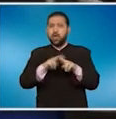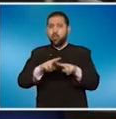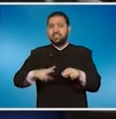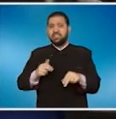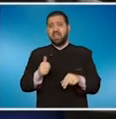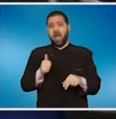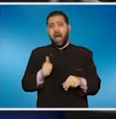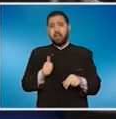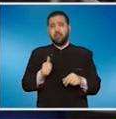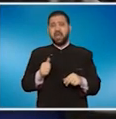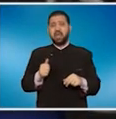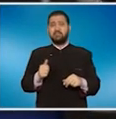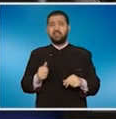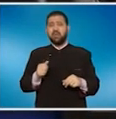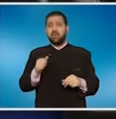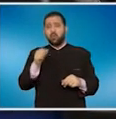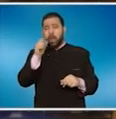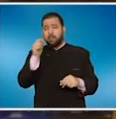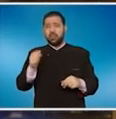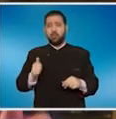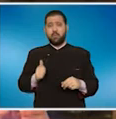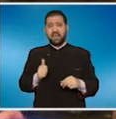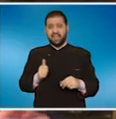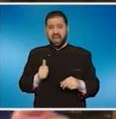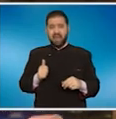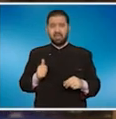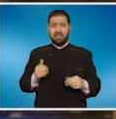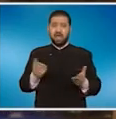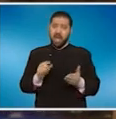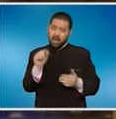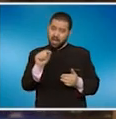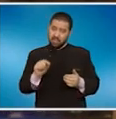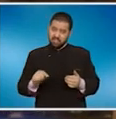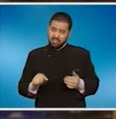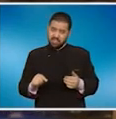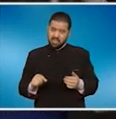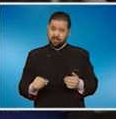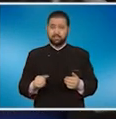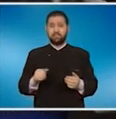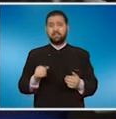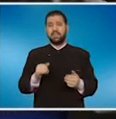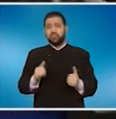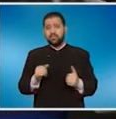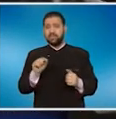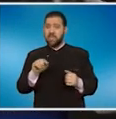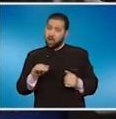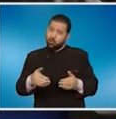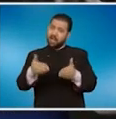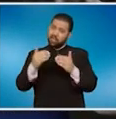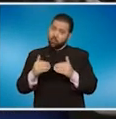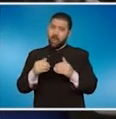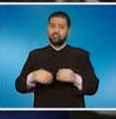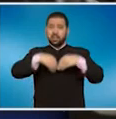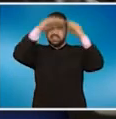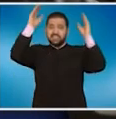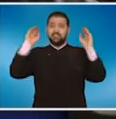armele soldaților, și există niște arme duhovnicești. Pe care le descrie chiar pe care așa. Le descrie. Da. Și aș pleca tot de unde rămăsesem înainte, și anume Sfântul Pavel fiind în